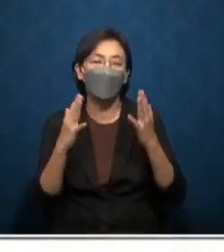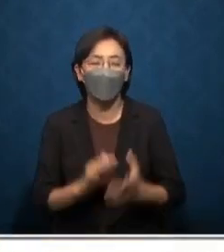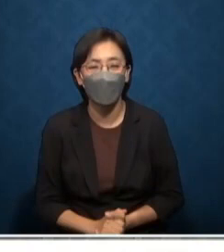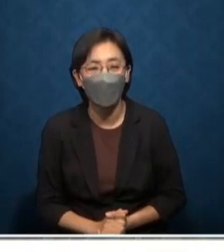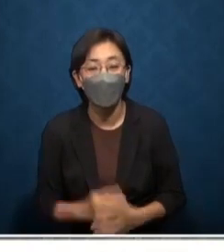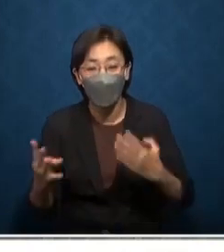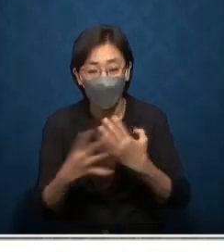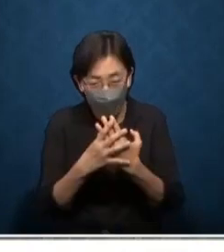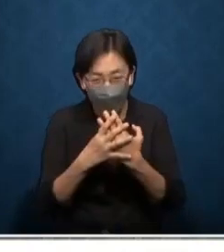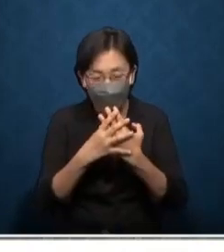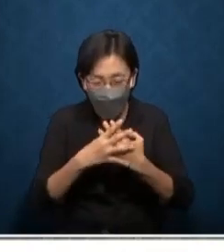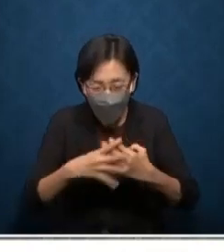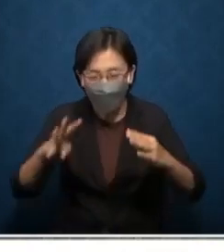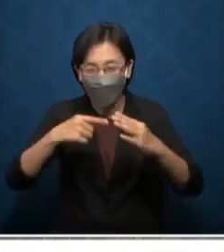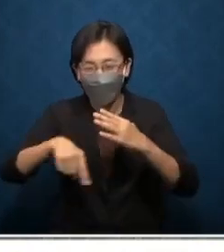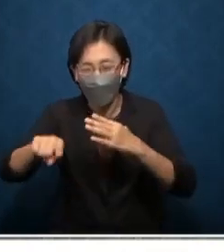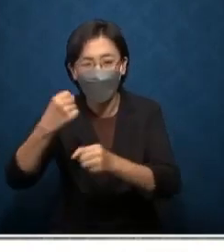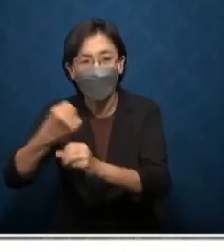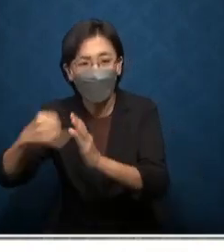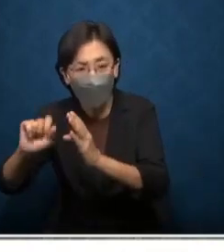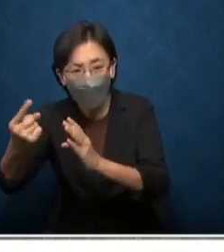ติดแล้วแ้จะออกไปเดี๋ยวก็กลับมาอีก